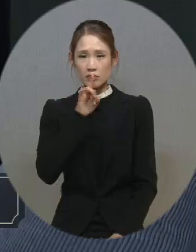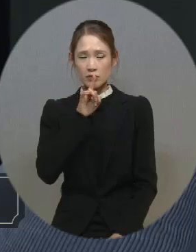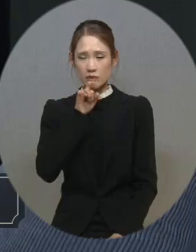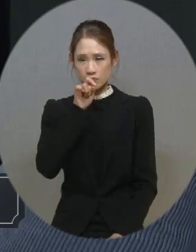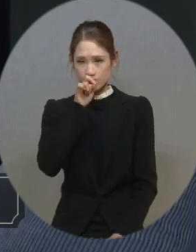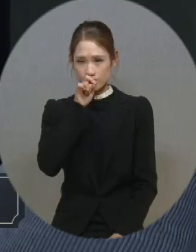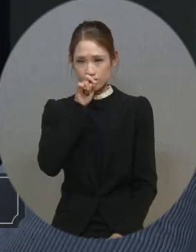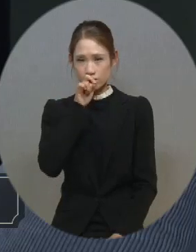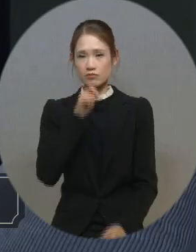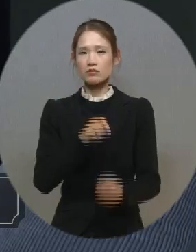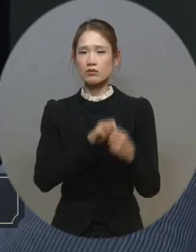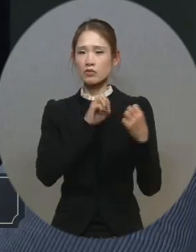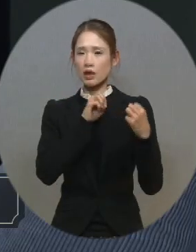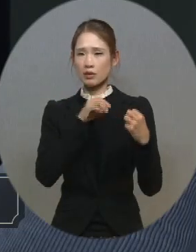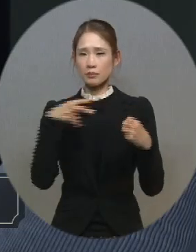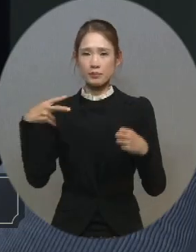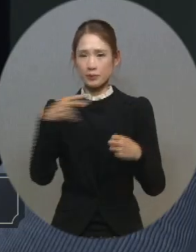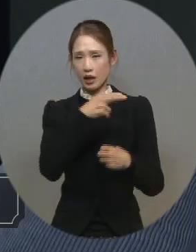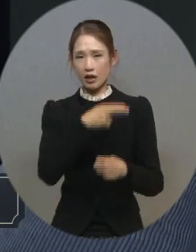하죠. 간수들하고도.